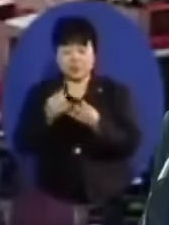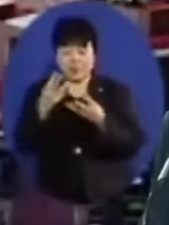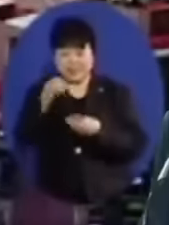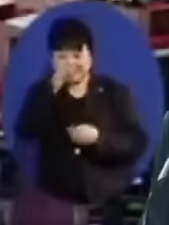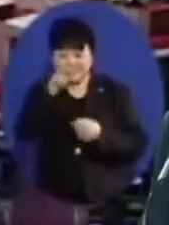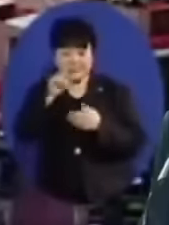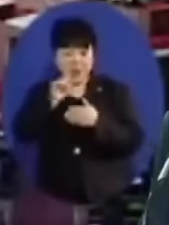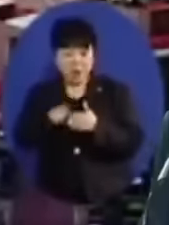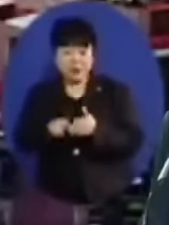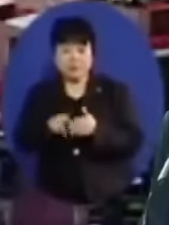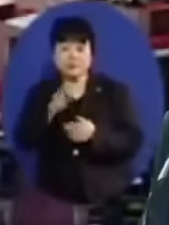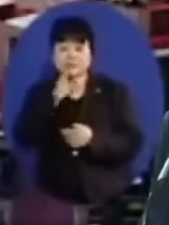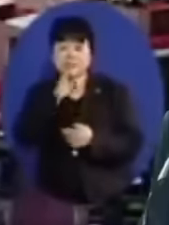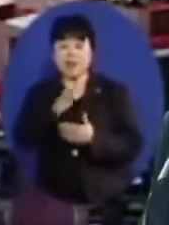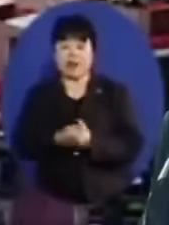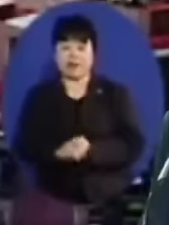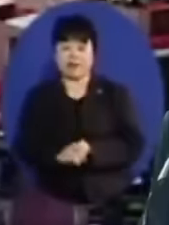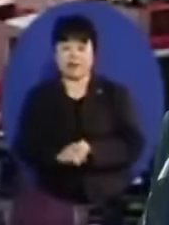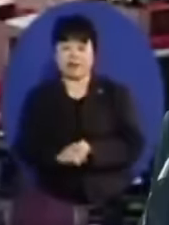많으면은